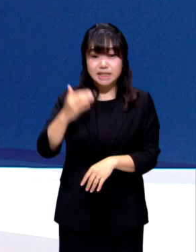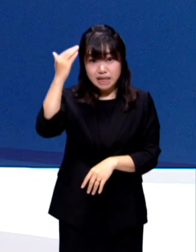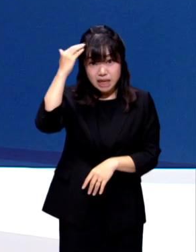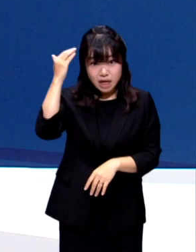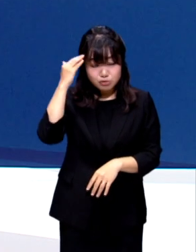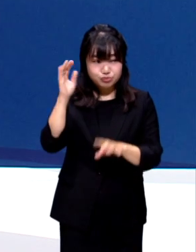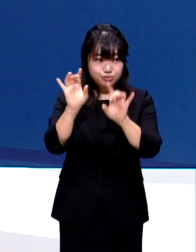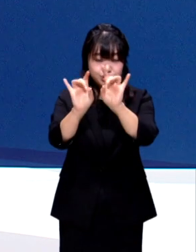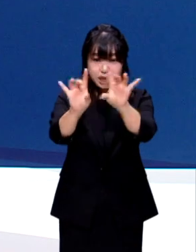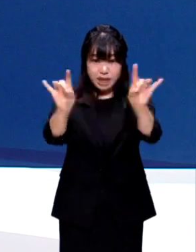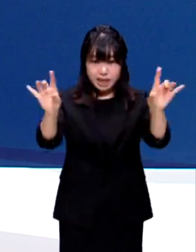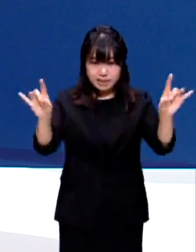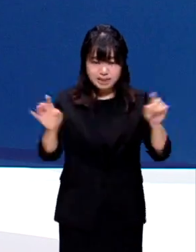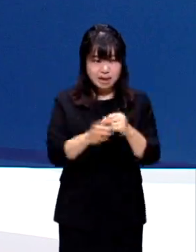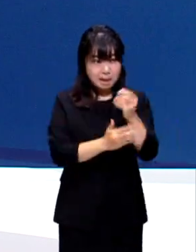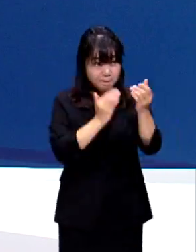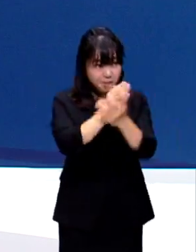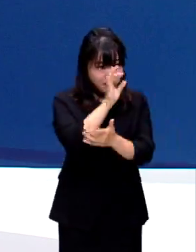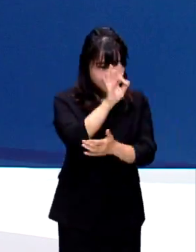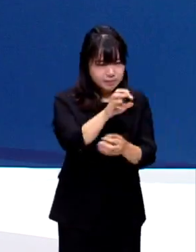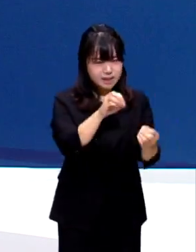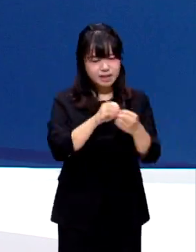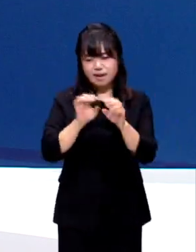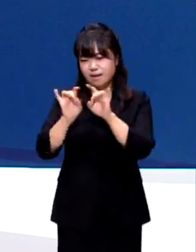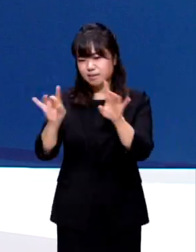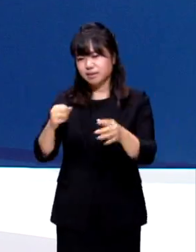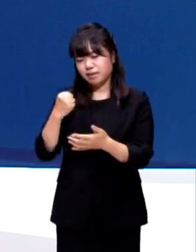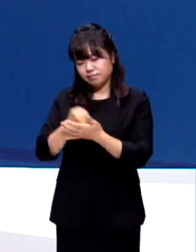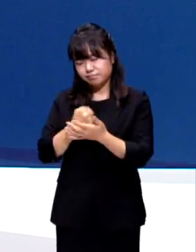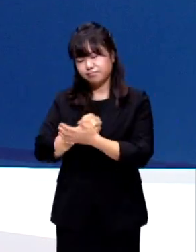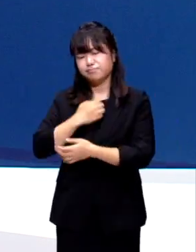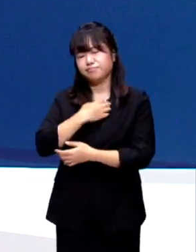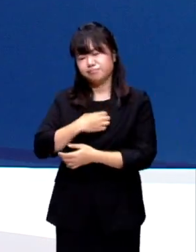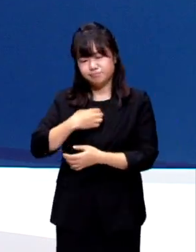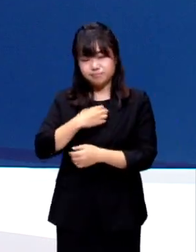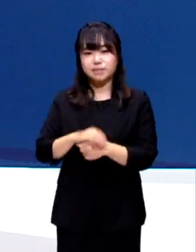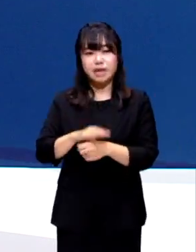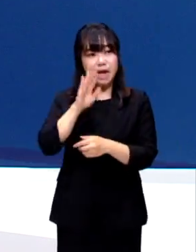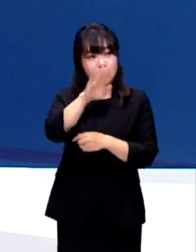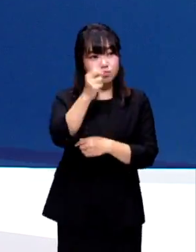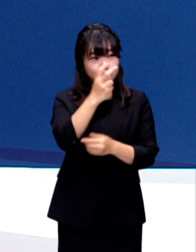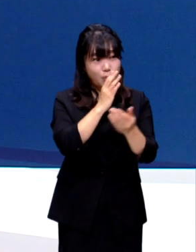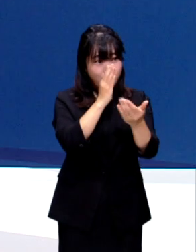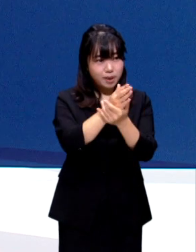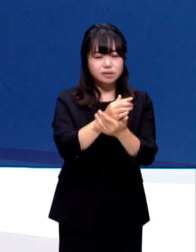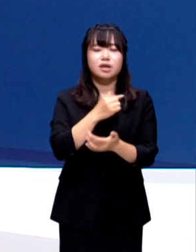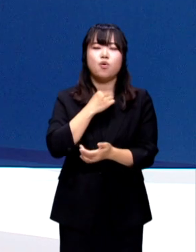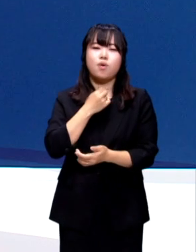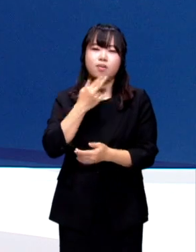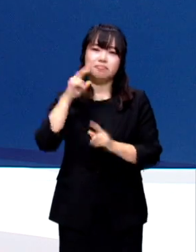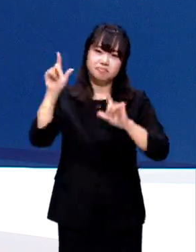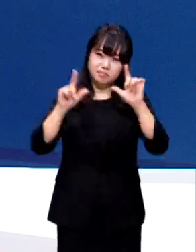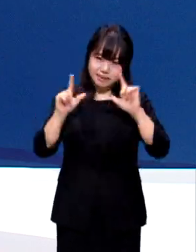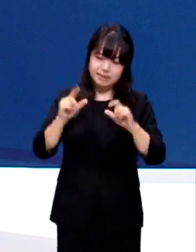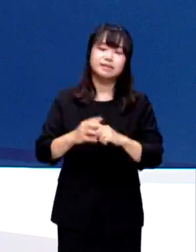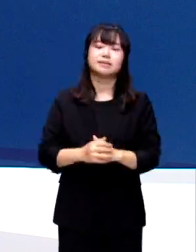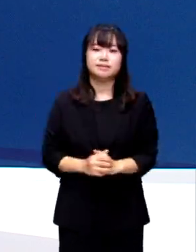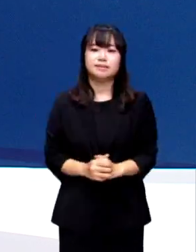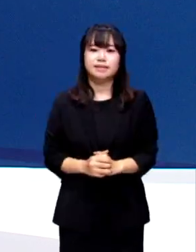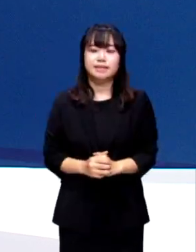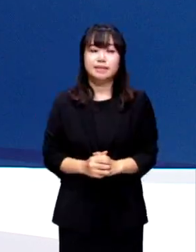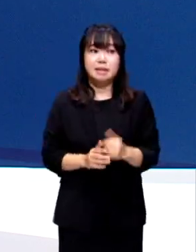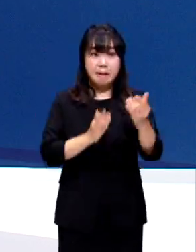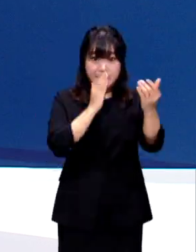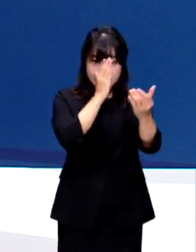각자의 방식으로 참사를 슬퍼하고 애도하며 다시는 이런 일이 일어나지 않기를 바라고 있습니다.